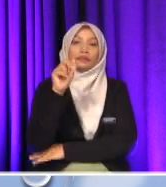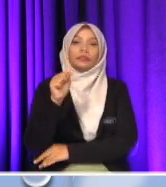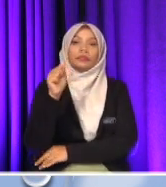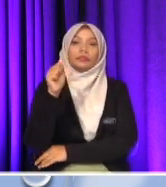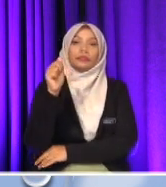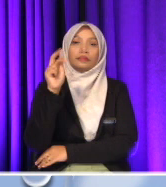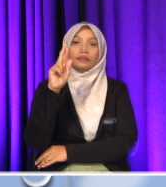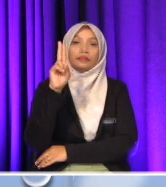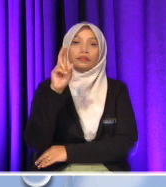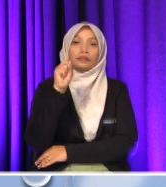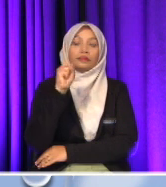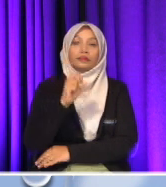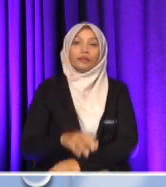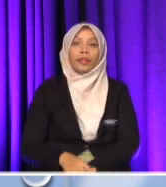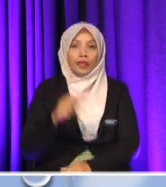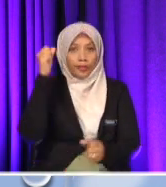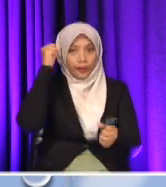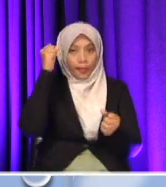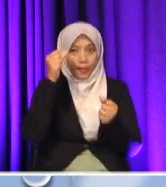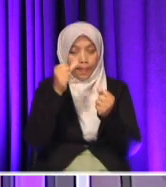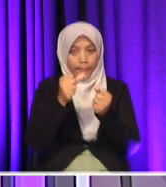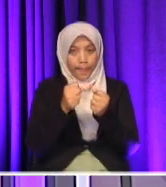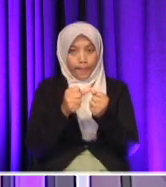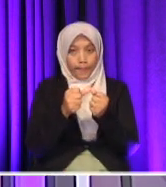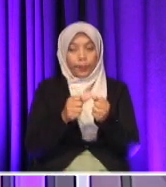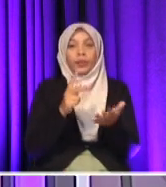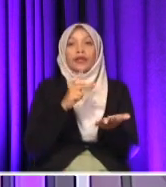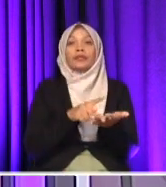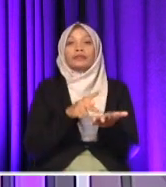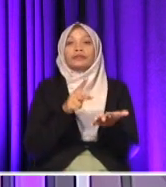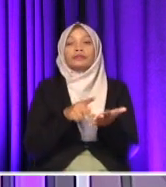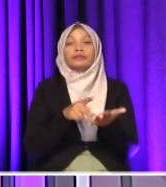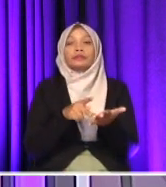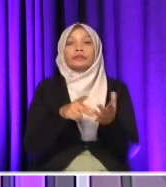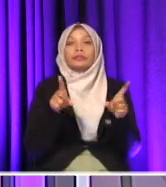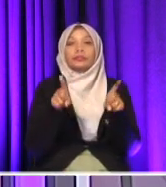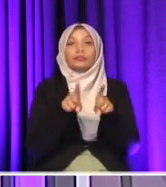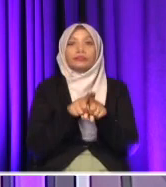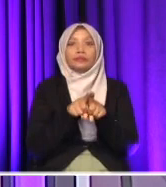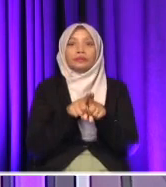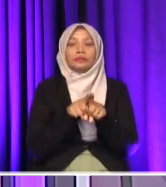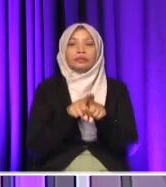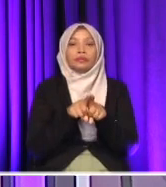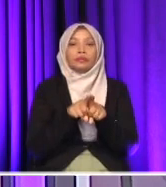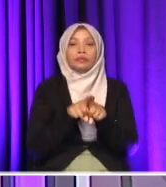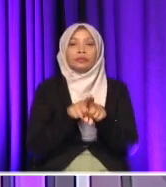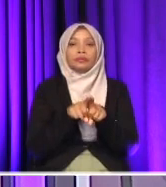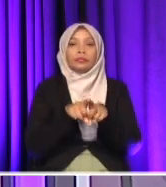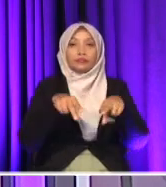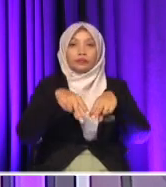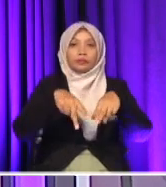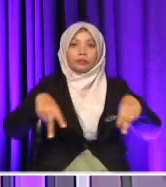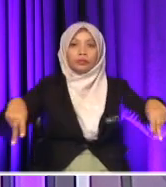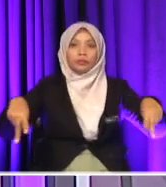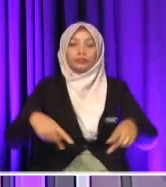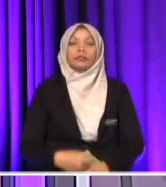mudah kita nak ingat untuk pengaruh, dia kiraan dia sama dengan kiraan perintang. Siri dan selari kiraan